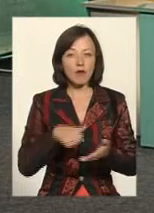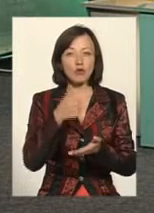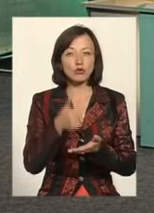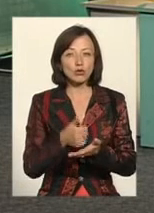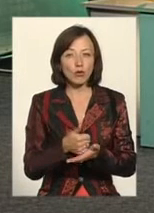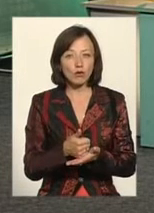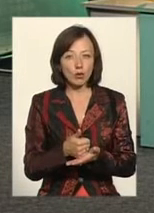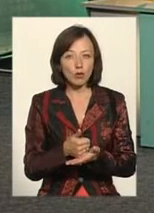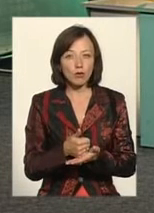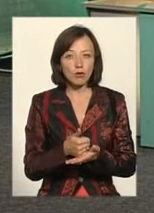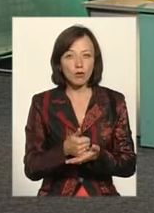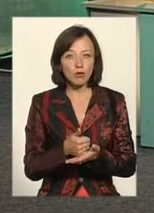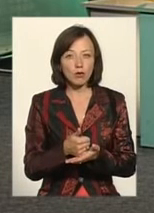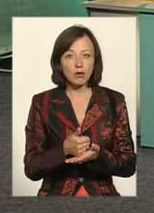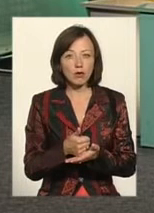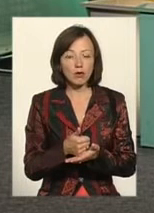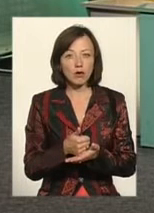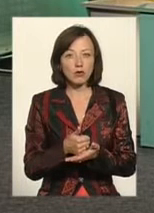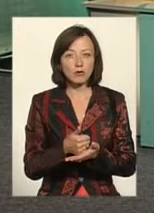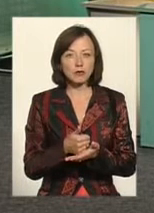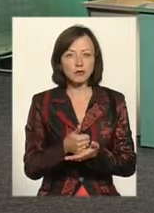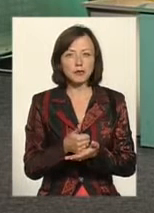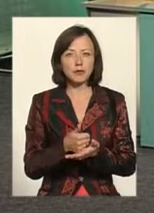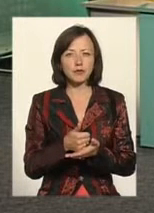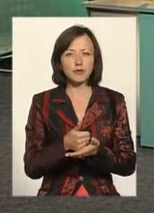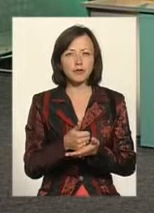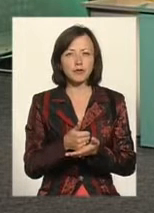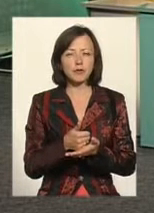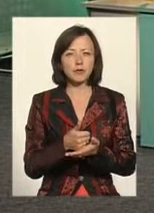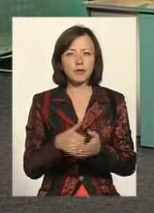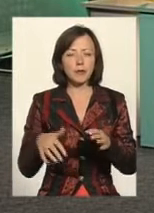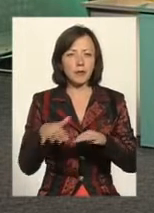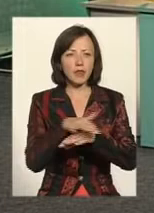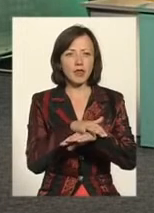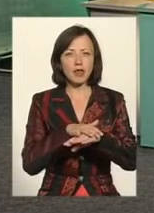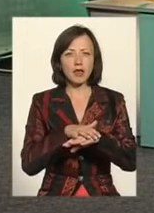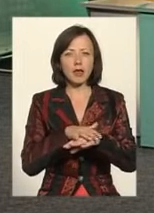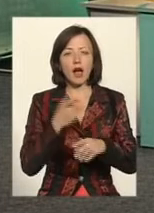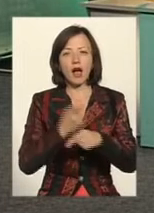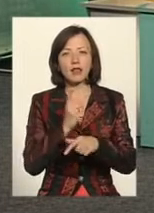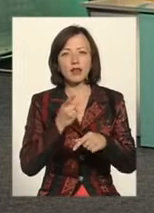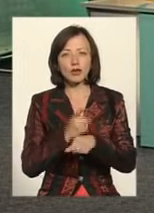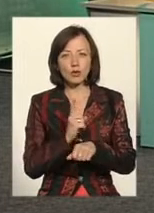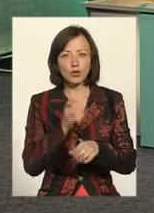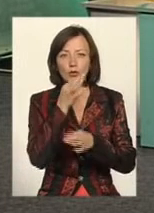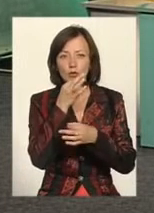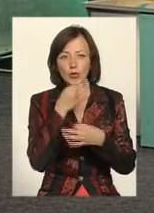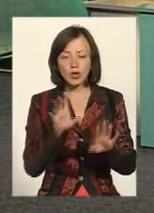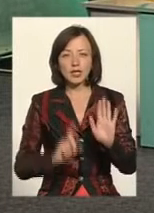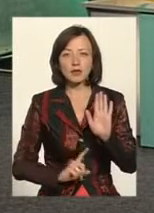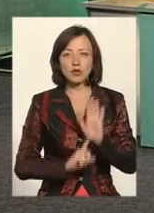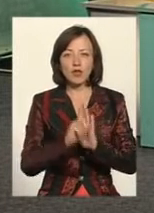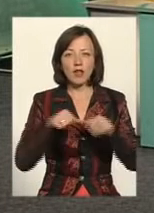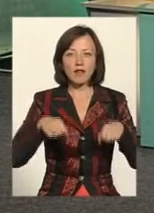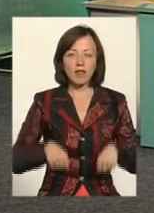і людьми просто вона не сприймається серйозно, тому що до анекдоту доходить, будь-які започаткували, які